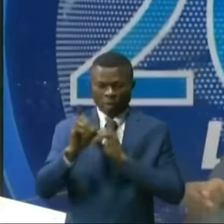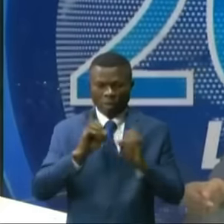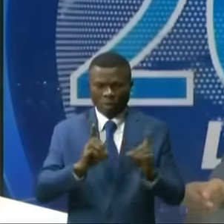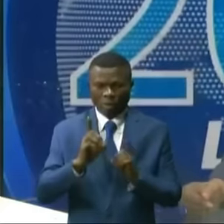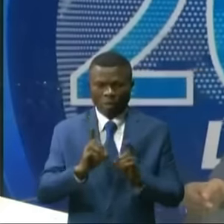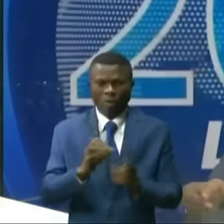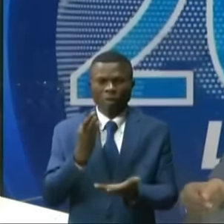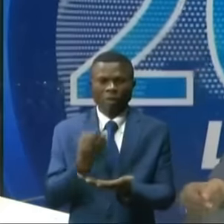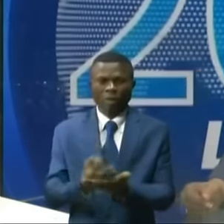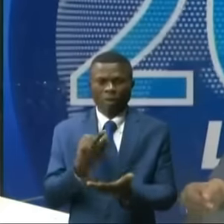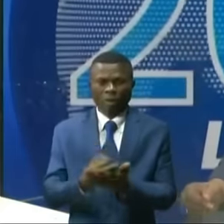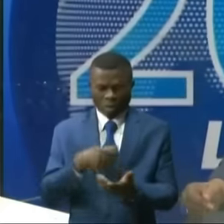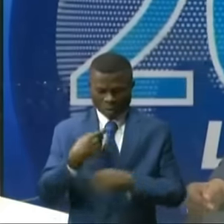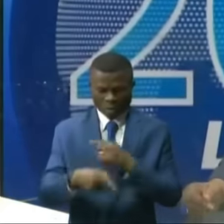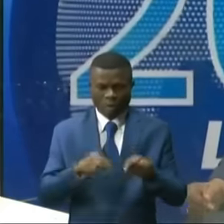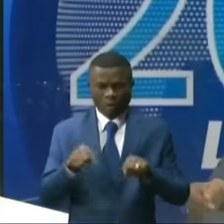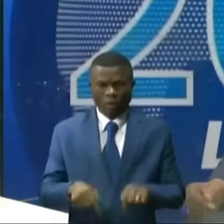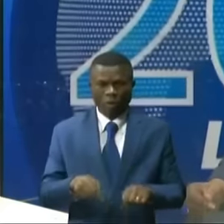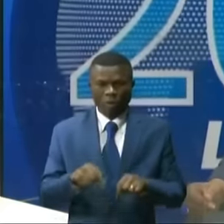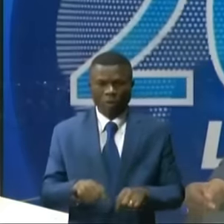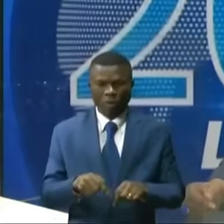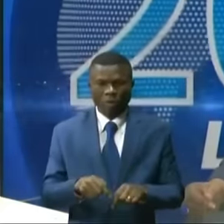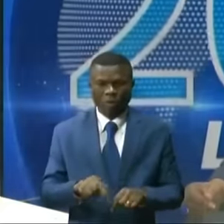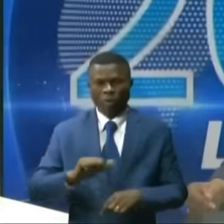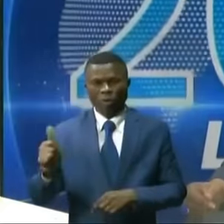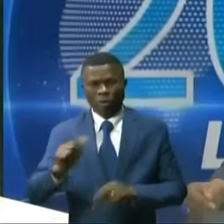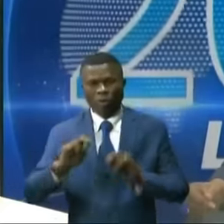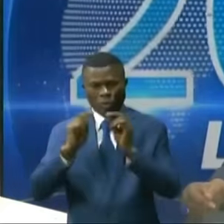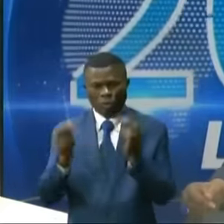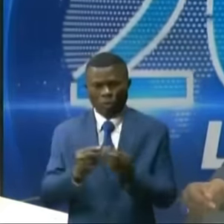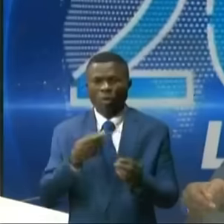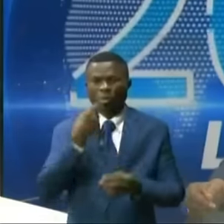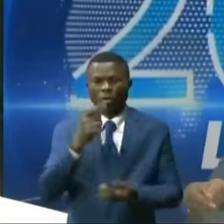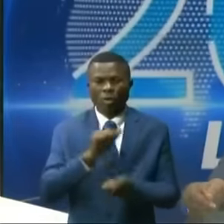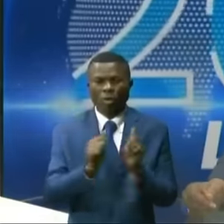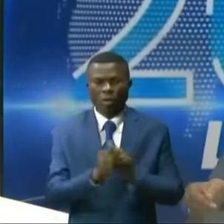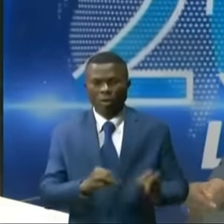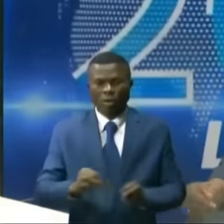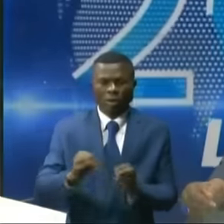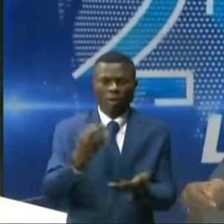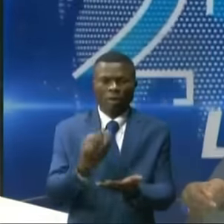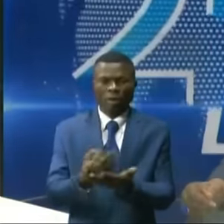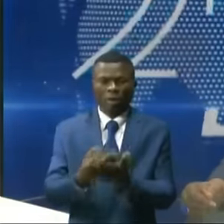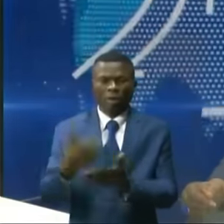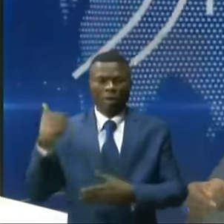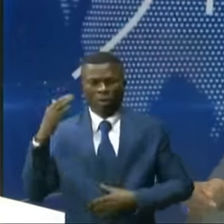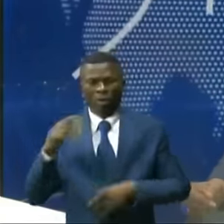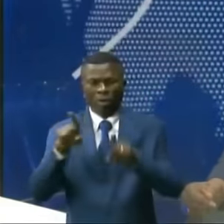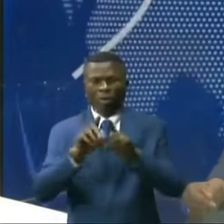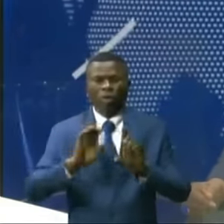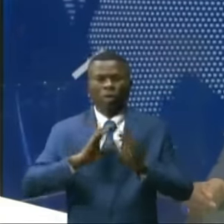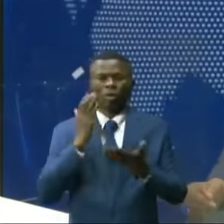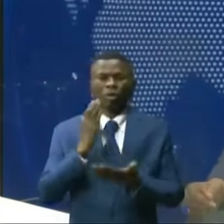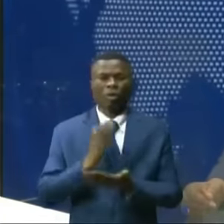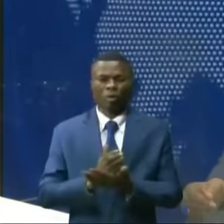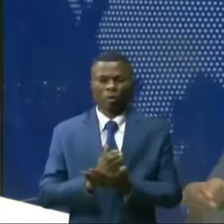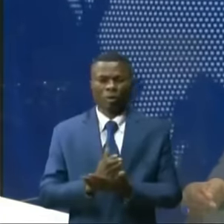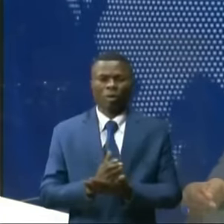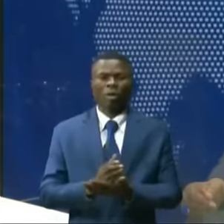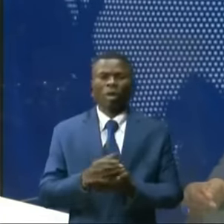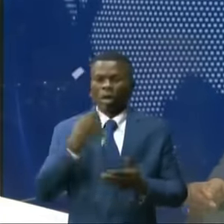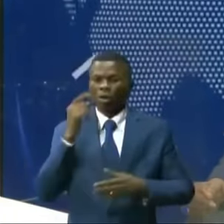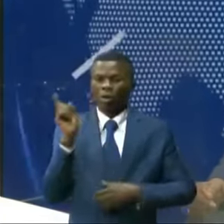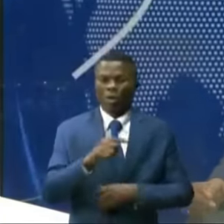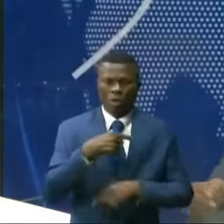le financement a ouvert ses portes aujourd'hui certains panels évoquent des stratégies de financement public et privé le temps a été